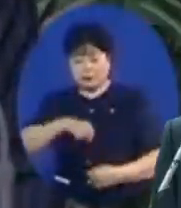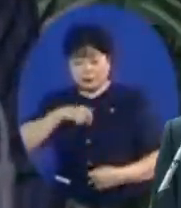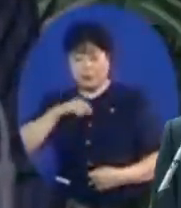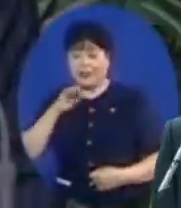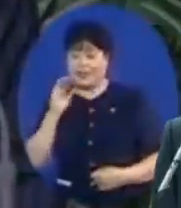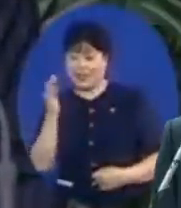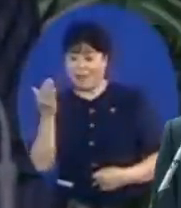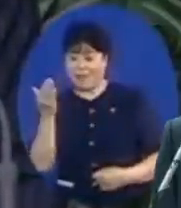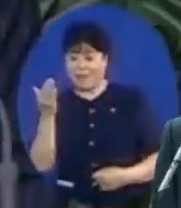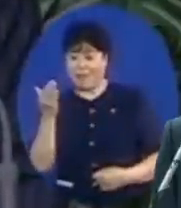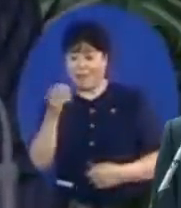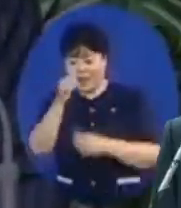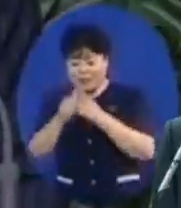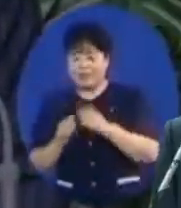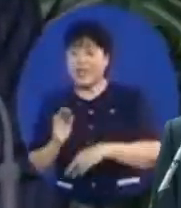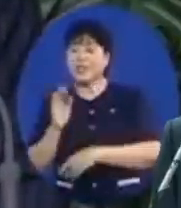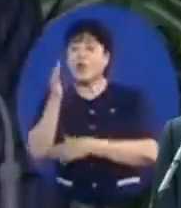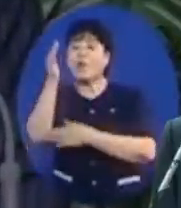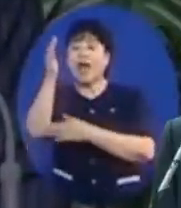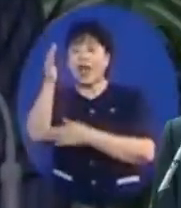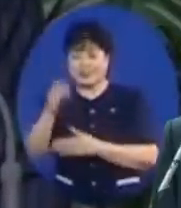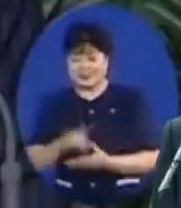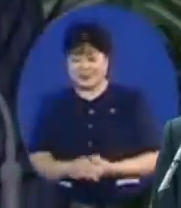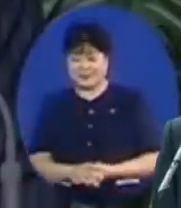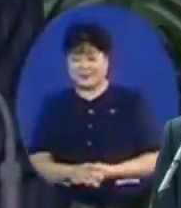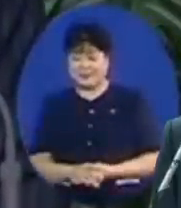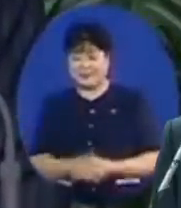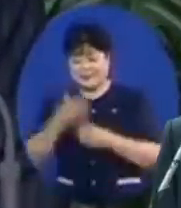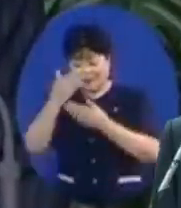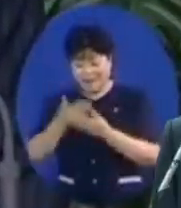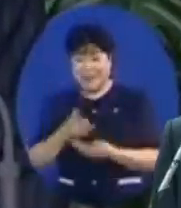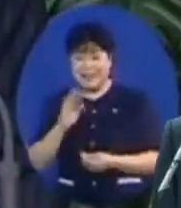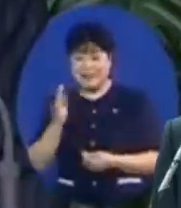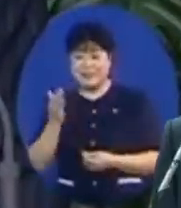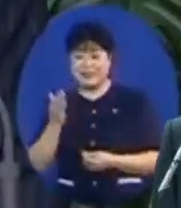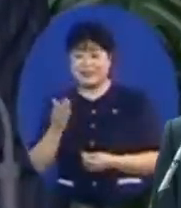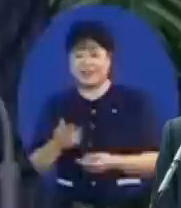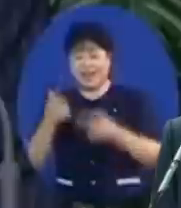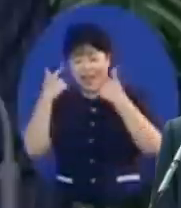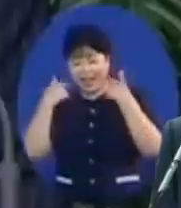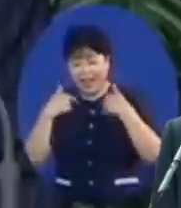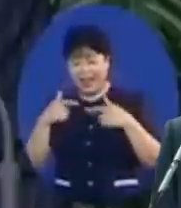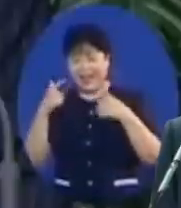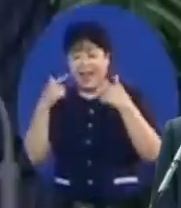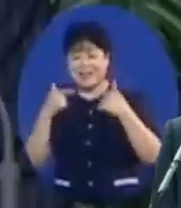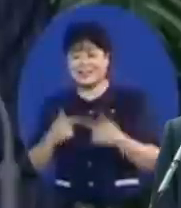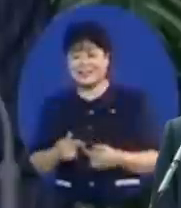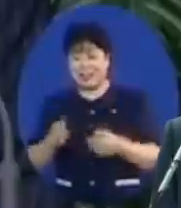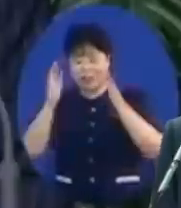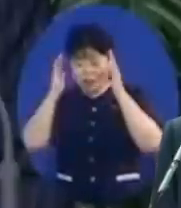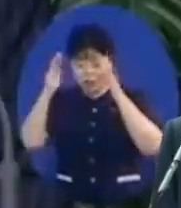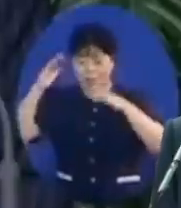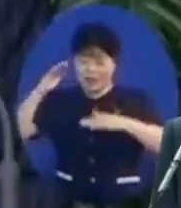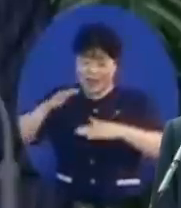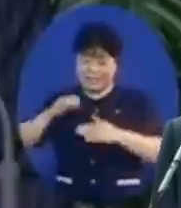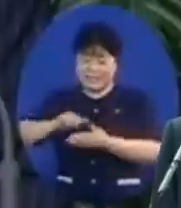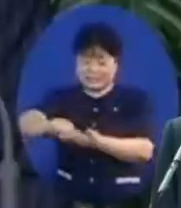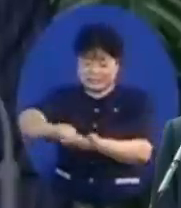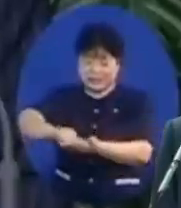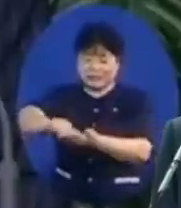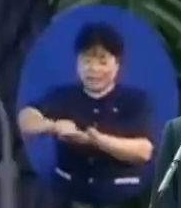되고 하나님의 영광을 얻을 수 있기 때문에 언제나 공부하는 학생이